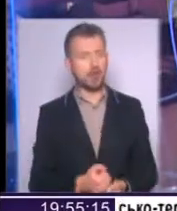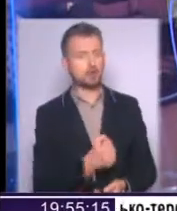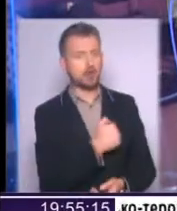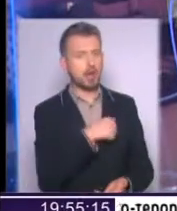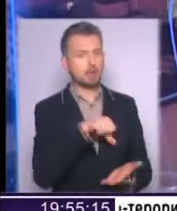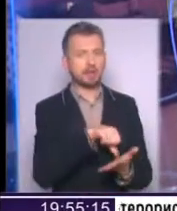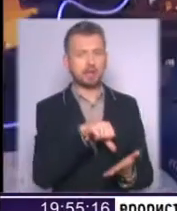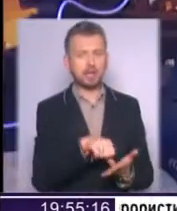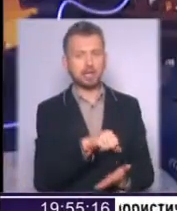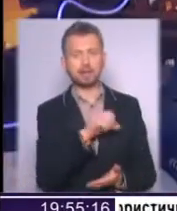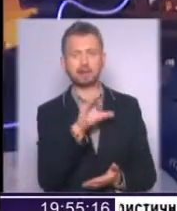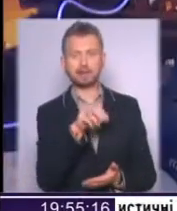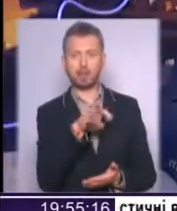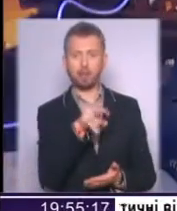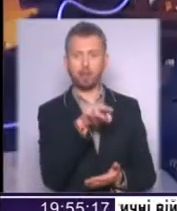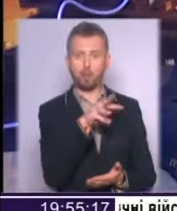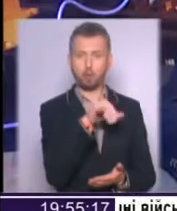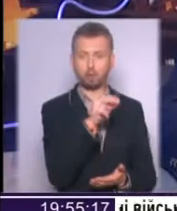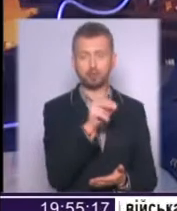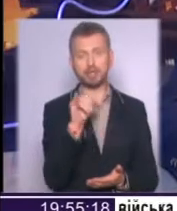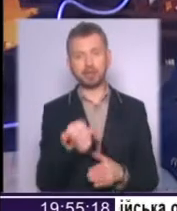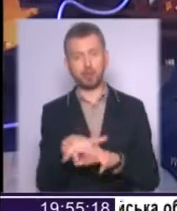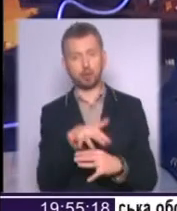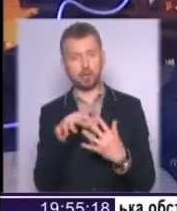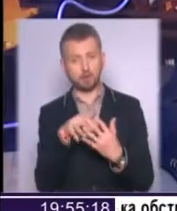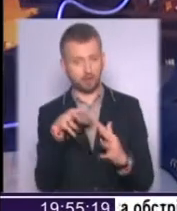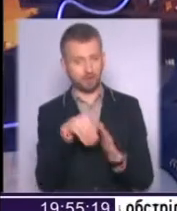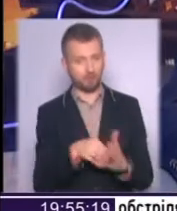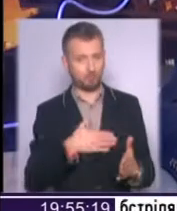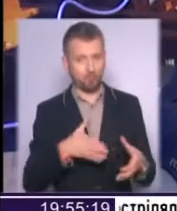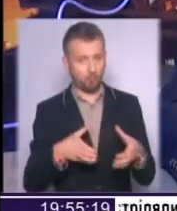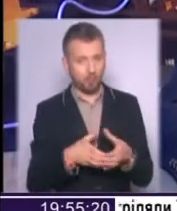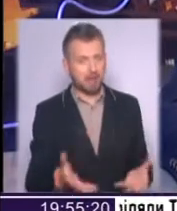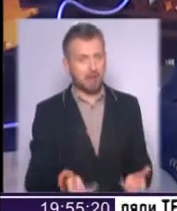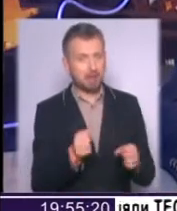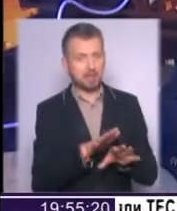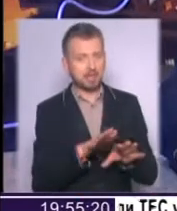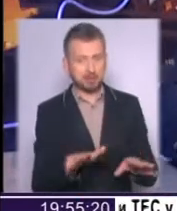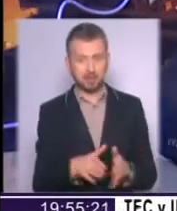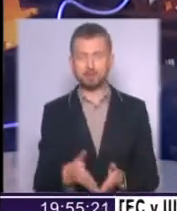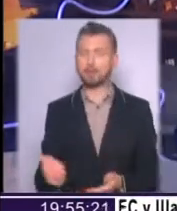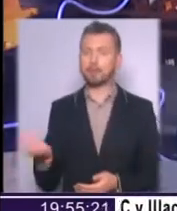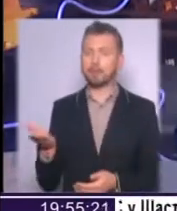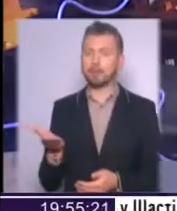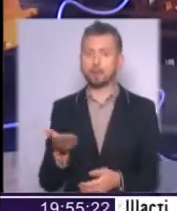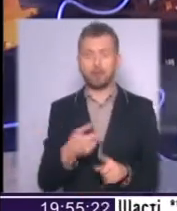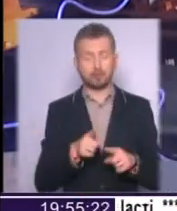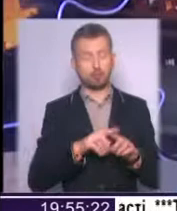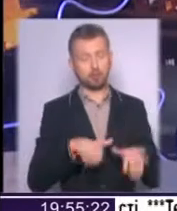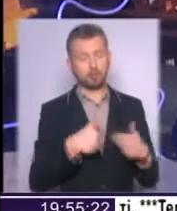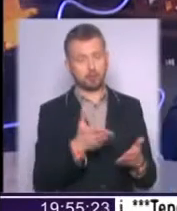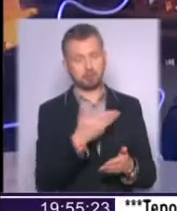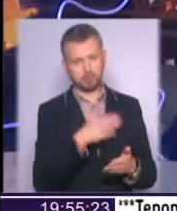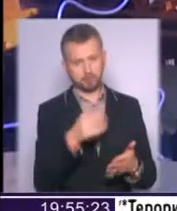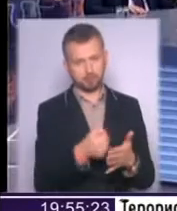на жаль, представники Самопомічі і Народного фронту у комітеті моєму соціальному не підтримали. Давайте послухаємо цю пропозицію, але ми доб'ємося, щоб в